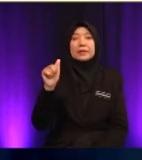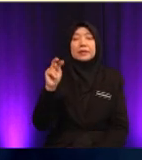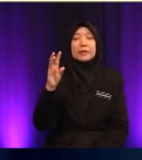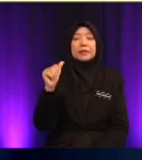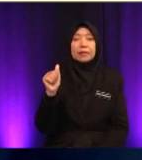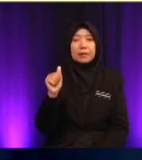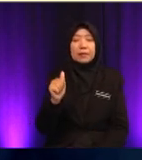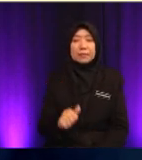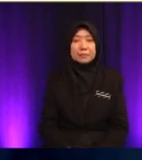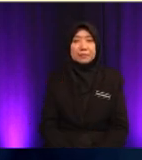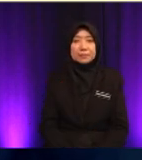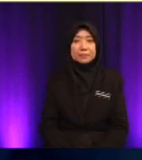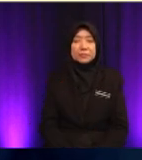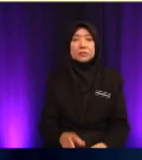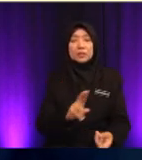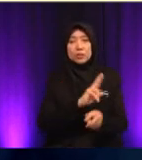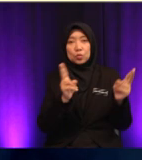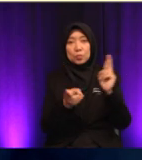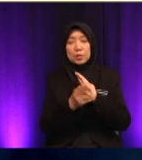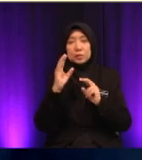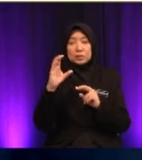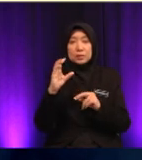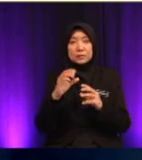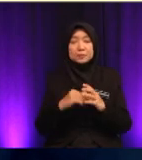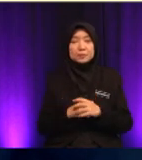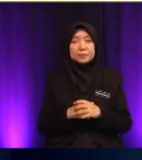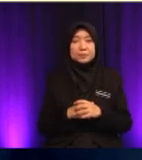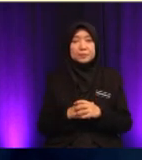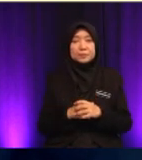saja kita ubah kepada si bayi